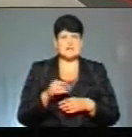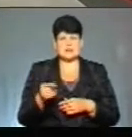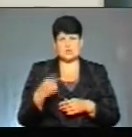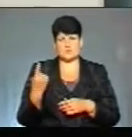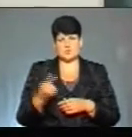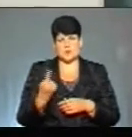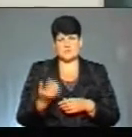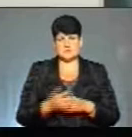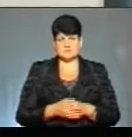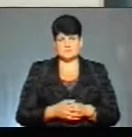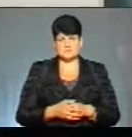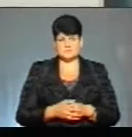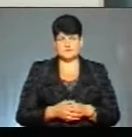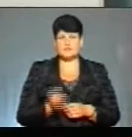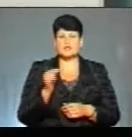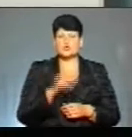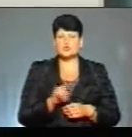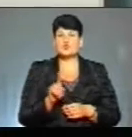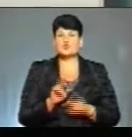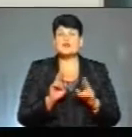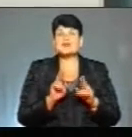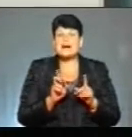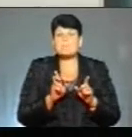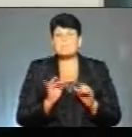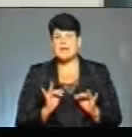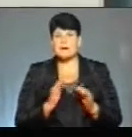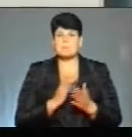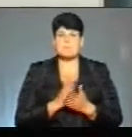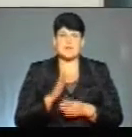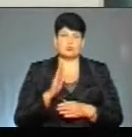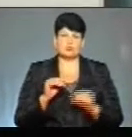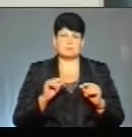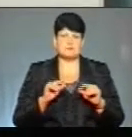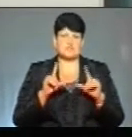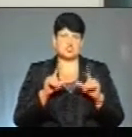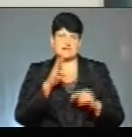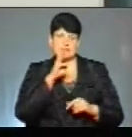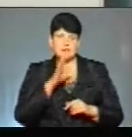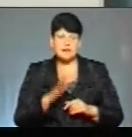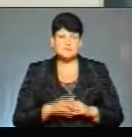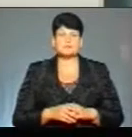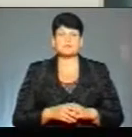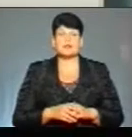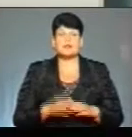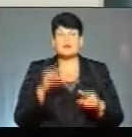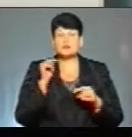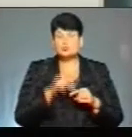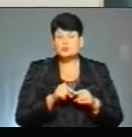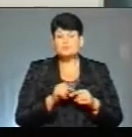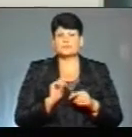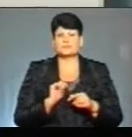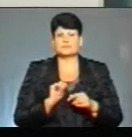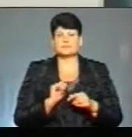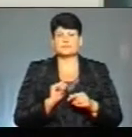області. Того, що як би мало відбутися підвищення заробітної плати. І тому